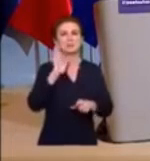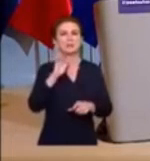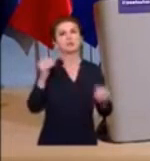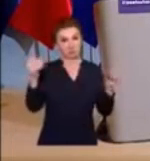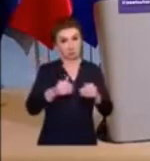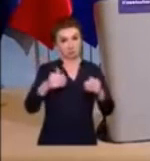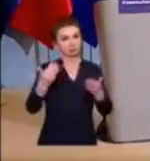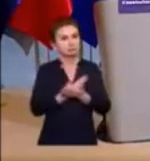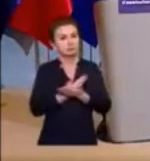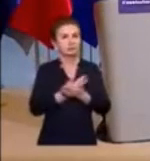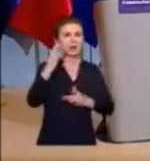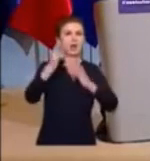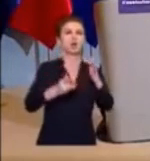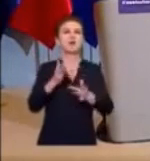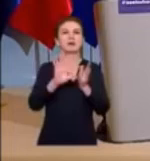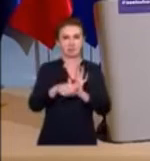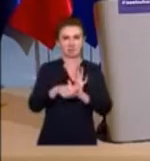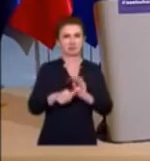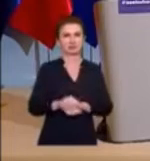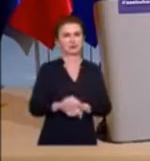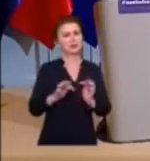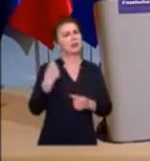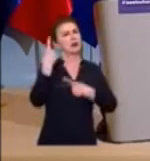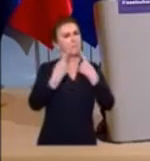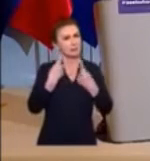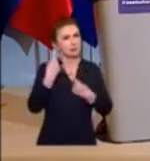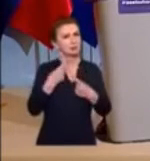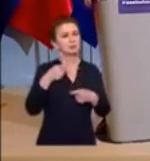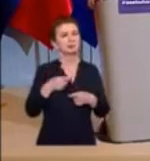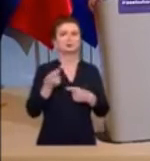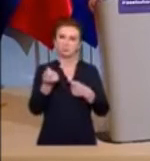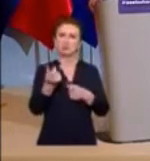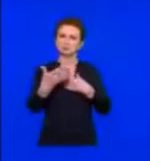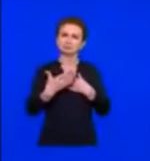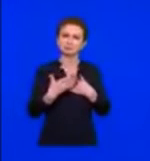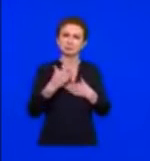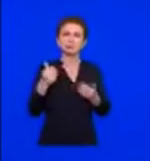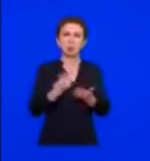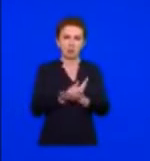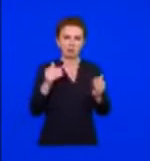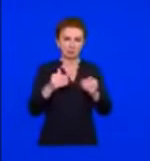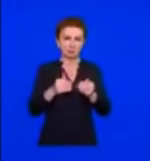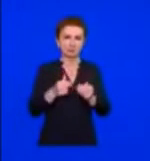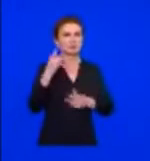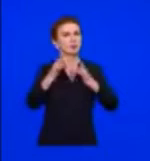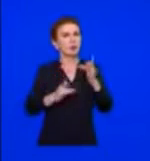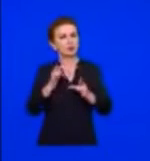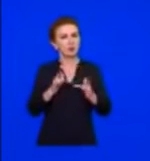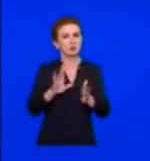rowery miejskie. Tak, myślimy o tym, żeby w krótkim czasie przywrócić także rowery miejskie,